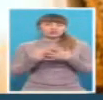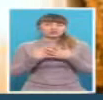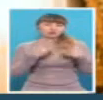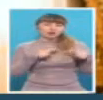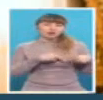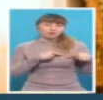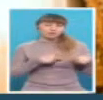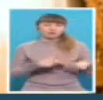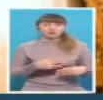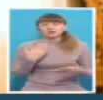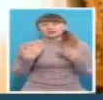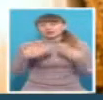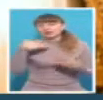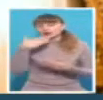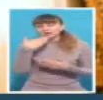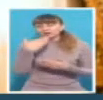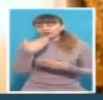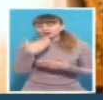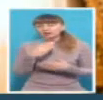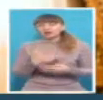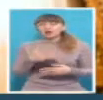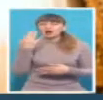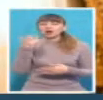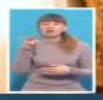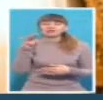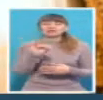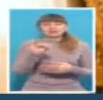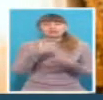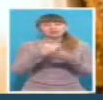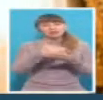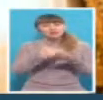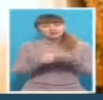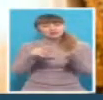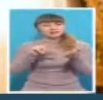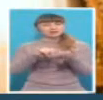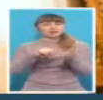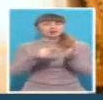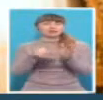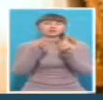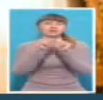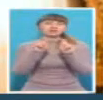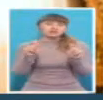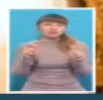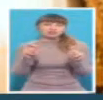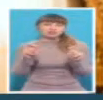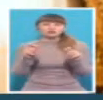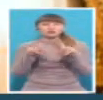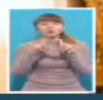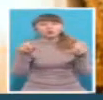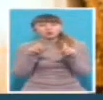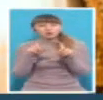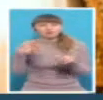IT кластарын ашу мәселесі жолға қойылып жатыр. Қазірдің өзінде де 2 мектепте ашылды, қалғандарда жұмыс жасалып